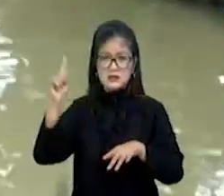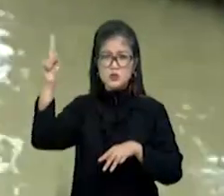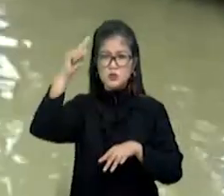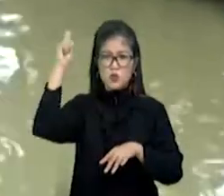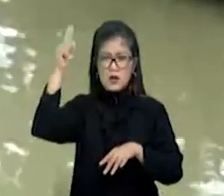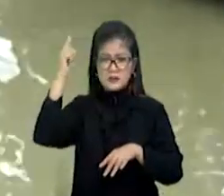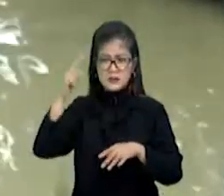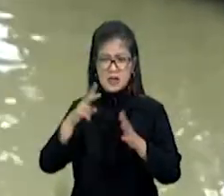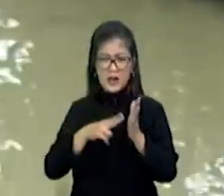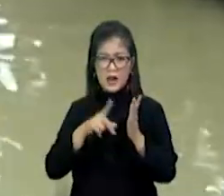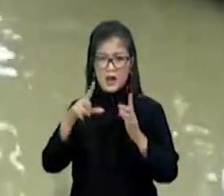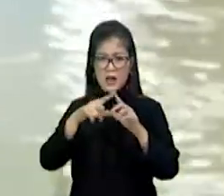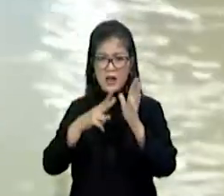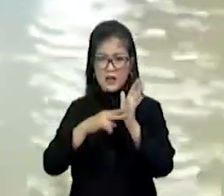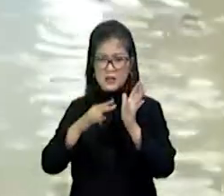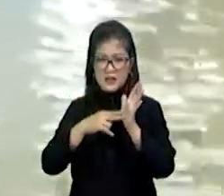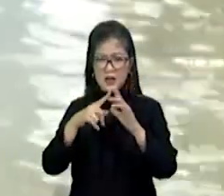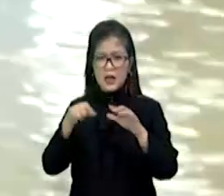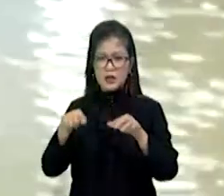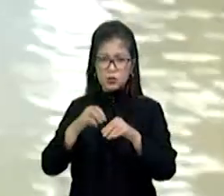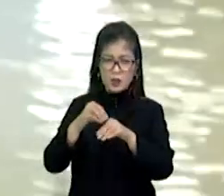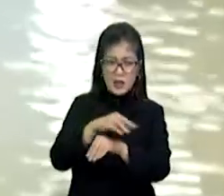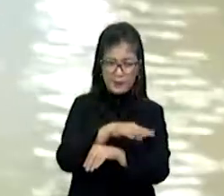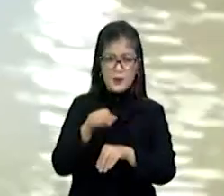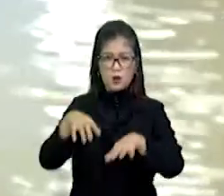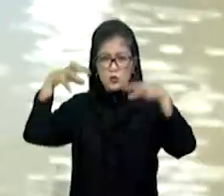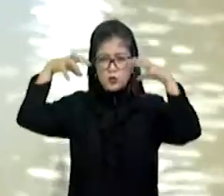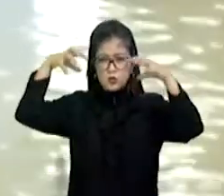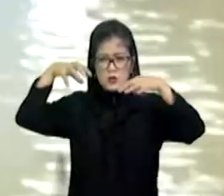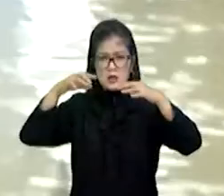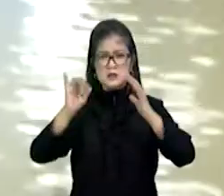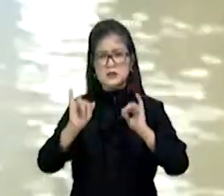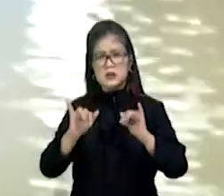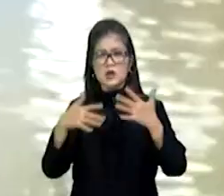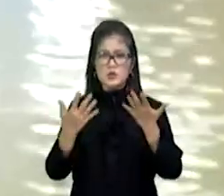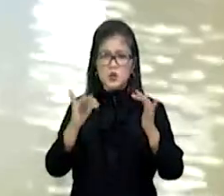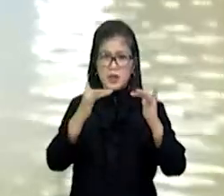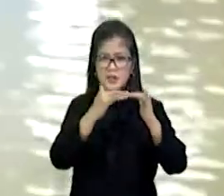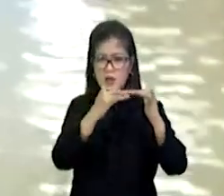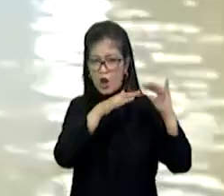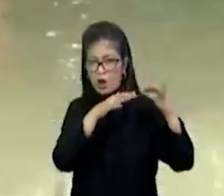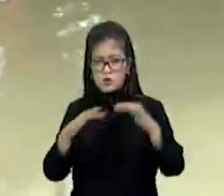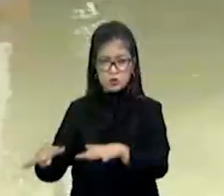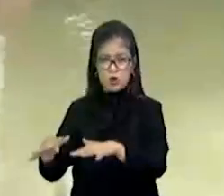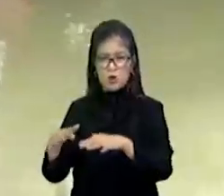munculnya bencana hidrometeorologi, seperti banjir dan tanah longsor di berbagai wilayah di Indonesia.